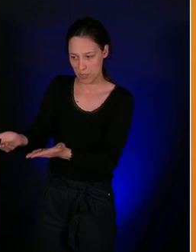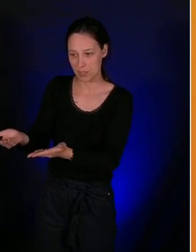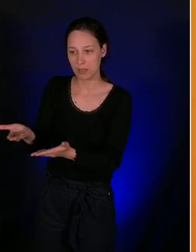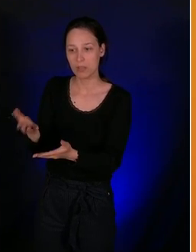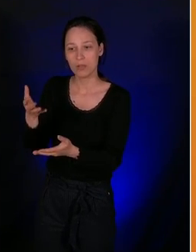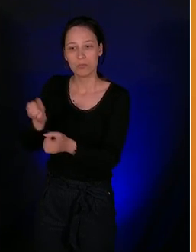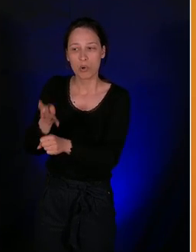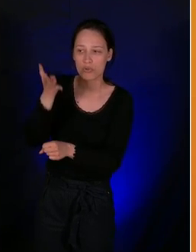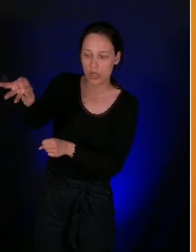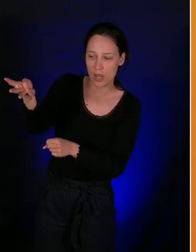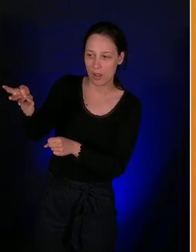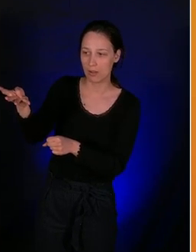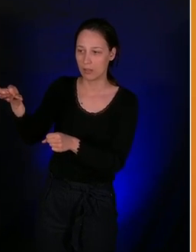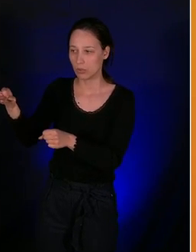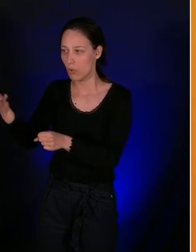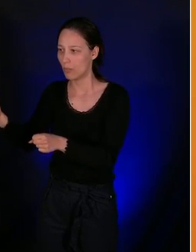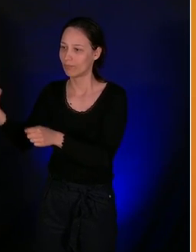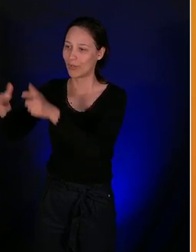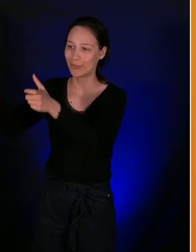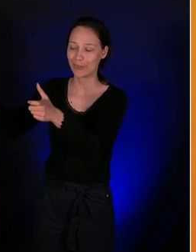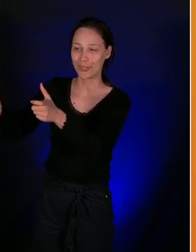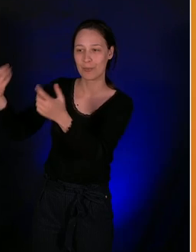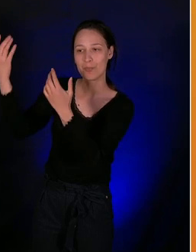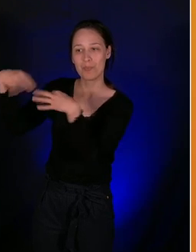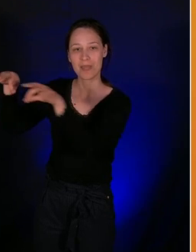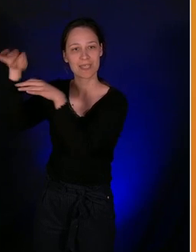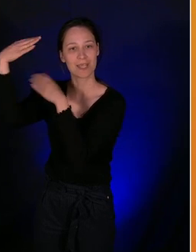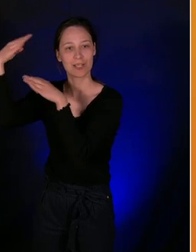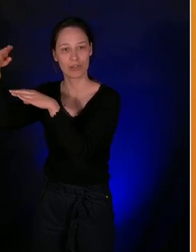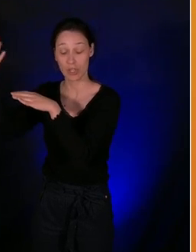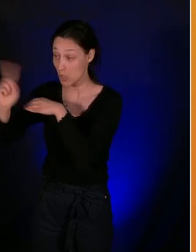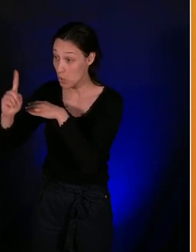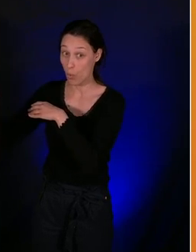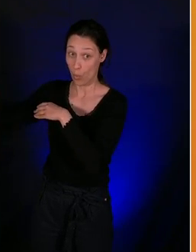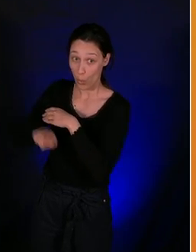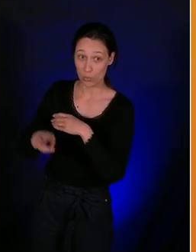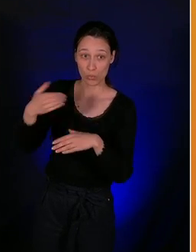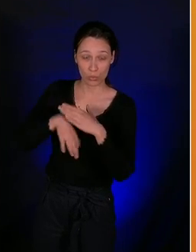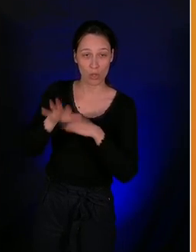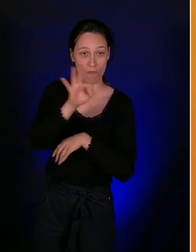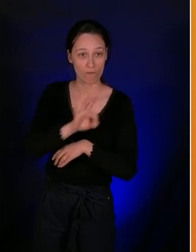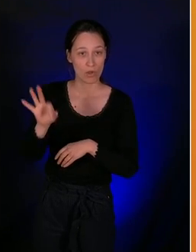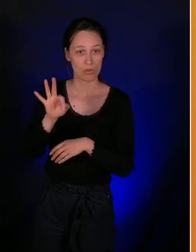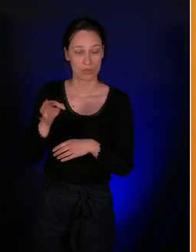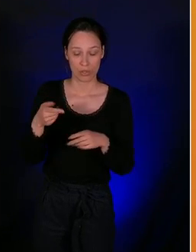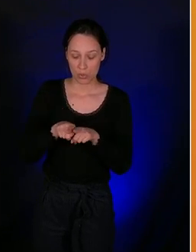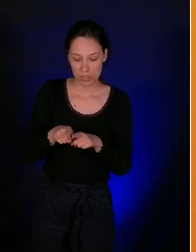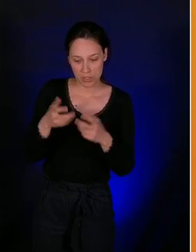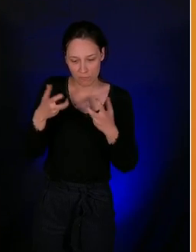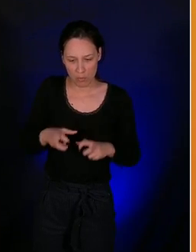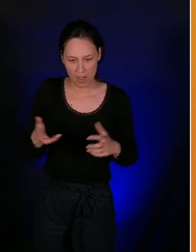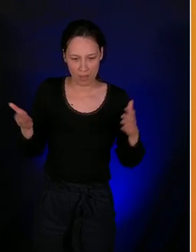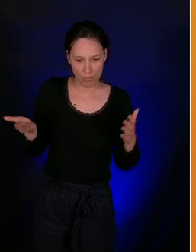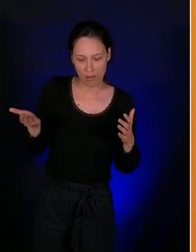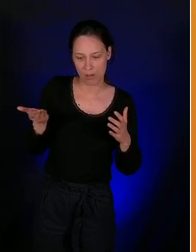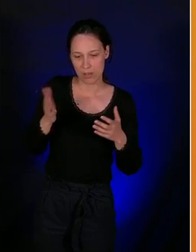relocalisation, arrêter ce gigantisme industriel et les dispositifs centralisés et centralisateurs qui facilitent le contrôle